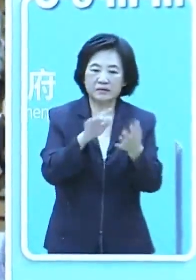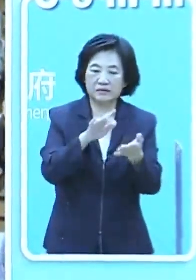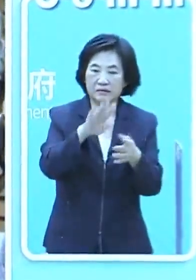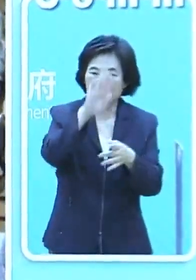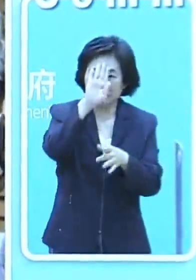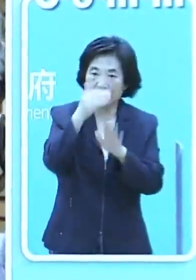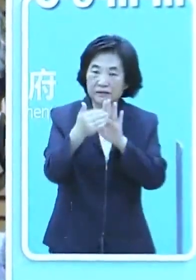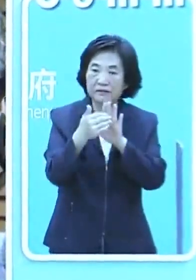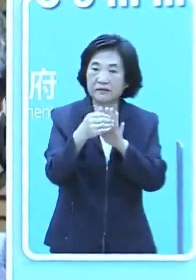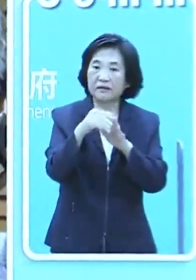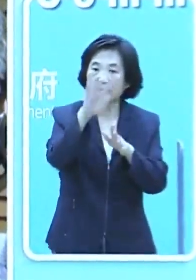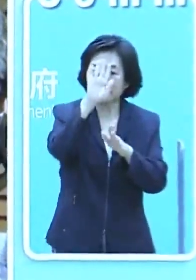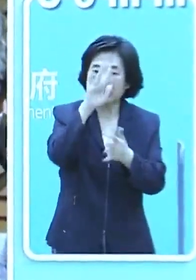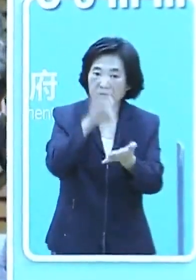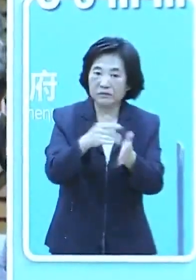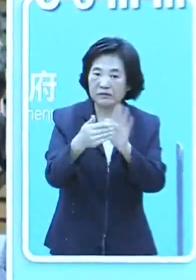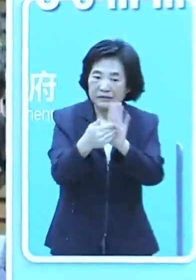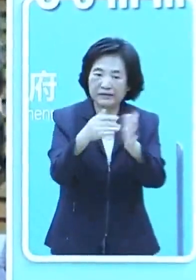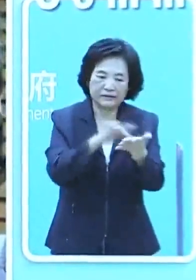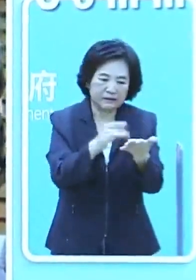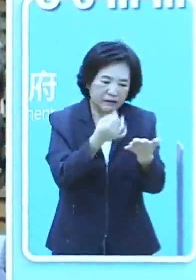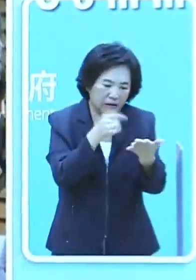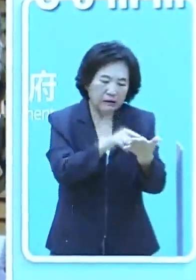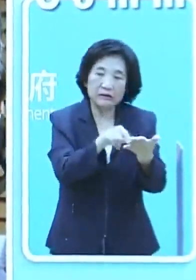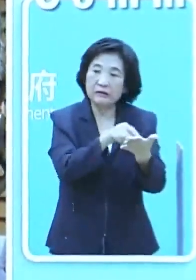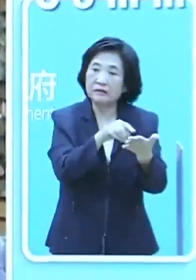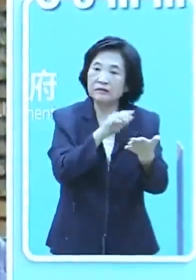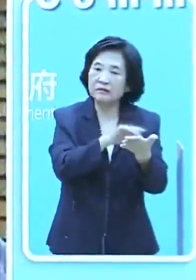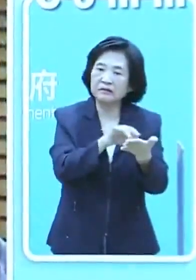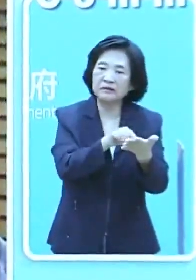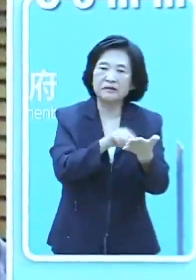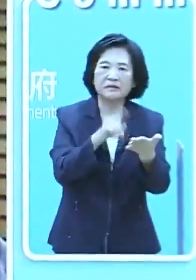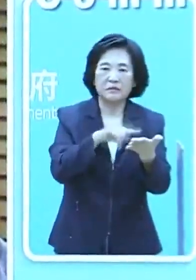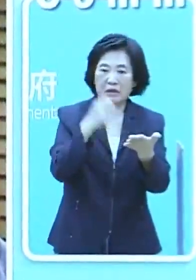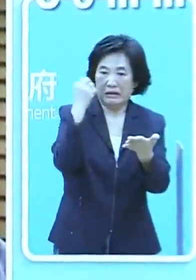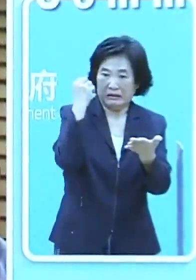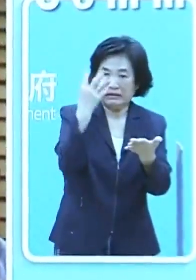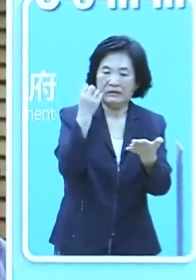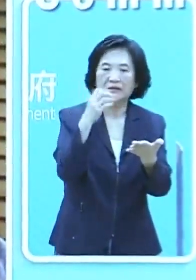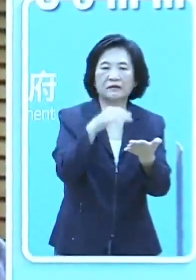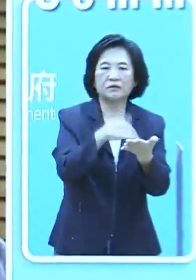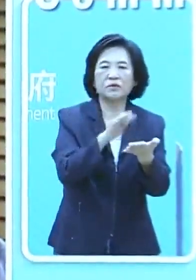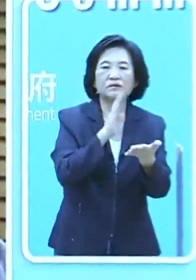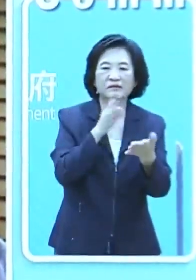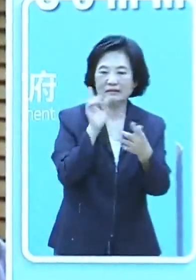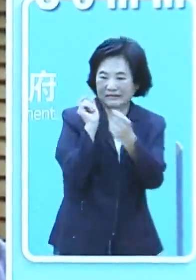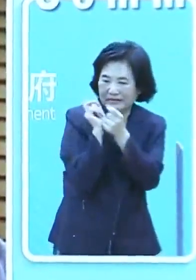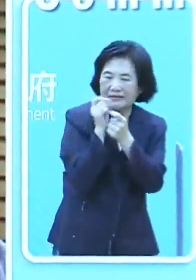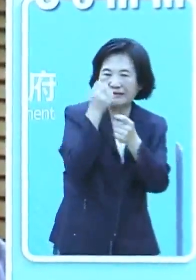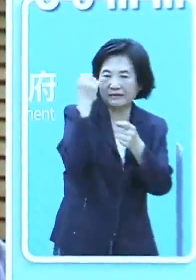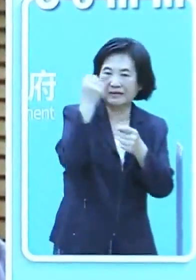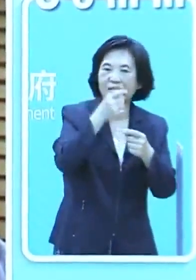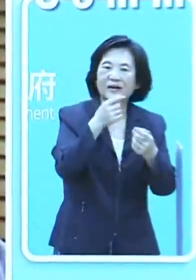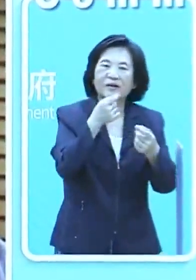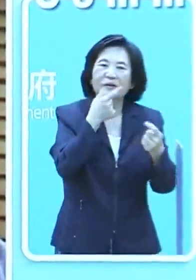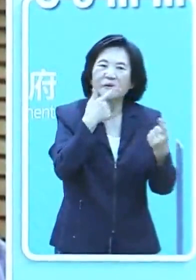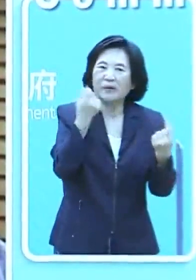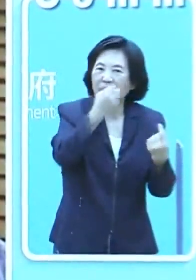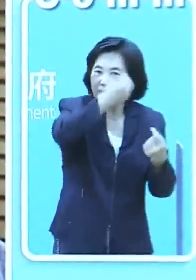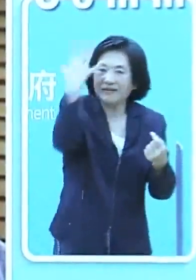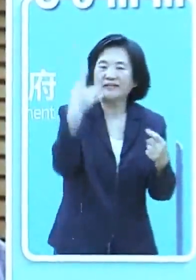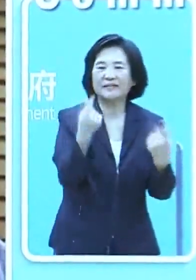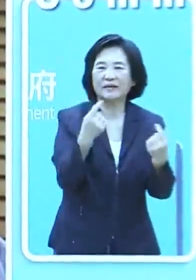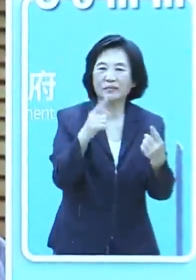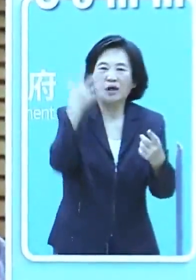不是一个很先进的药，应该它是一个比较我们英文叫 prototype， 比较原型的药。然后那我们一个药新上市，经过几年慢慢